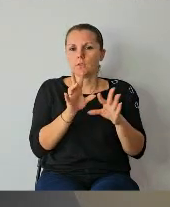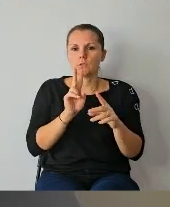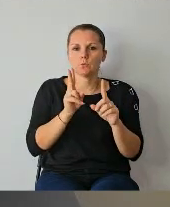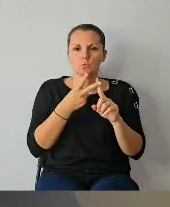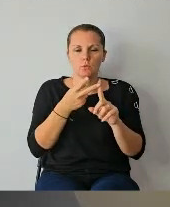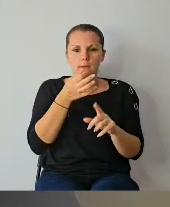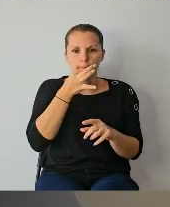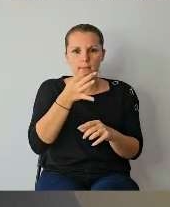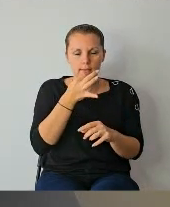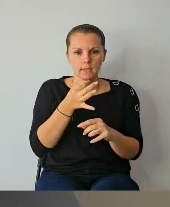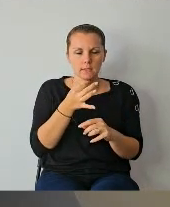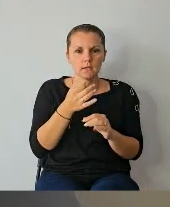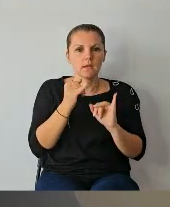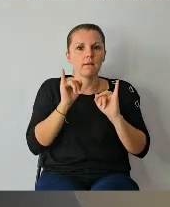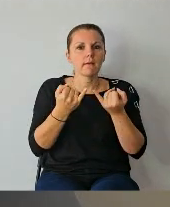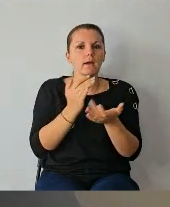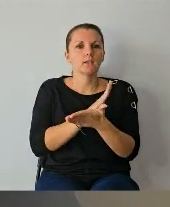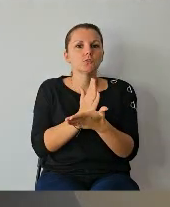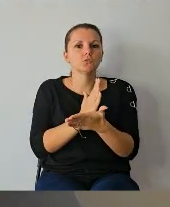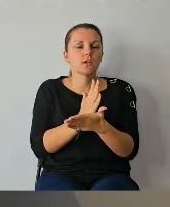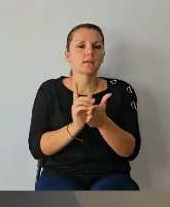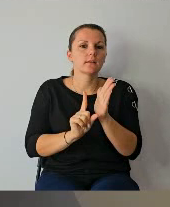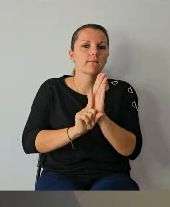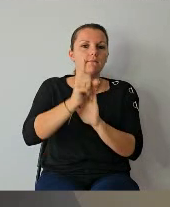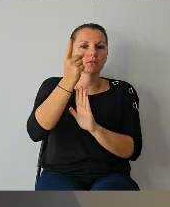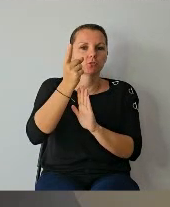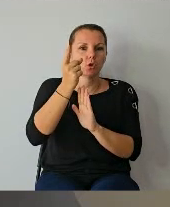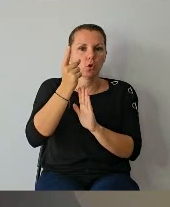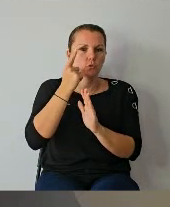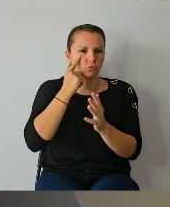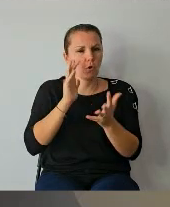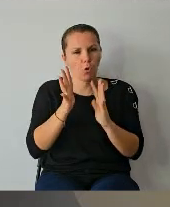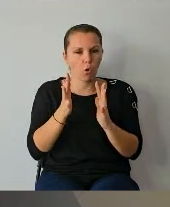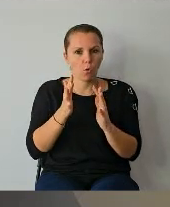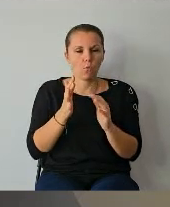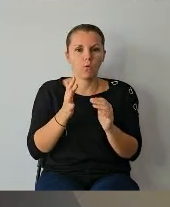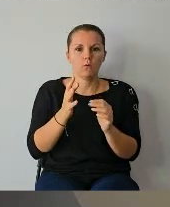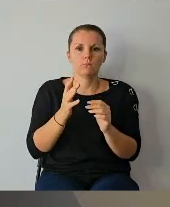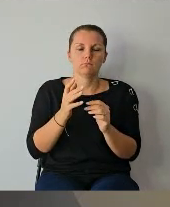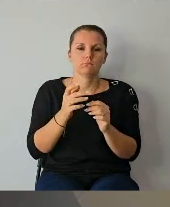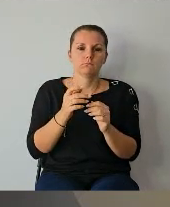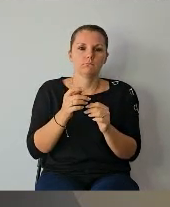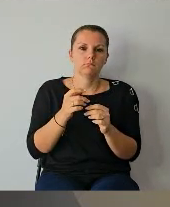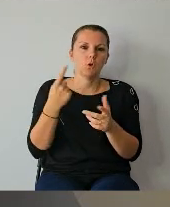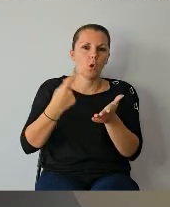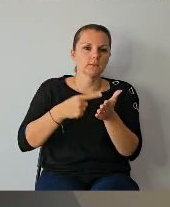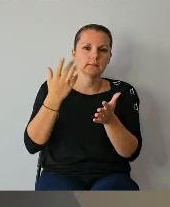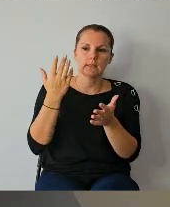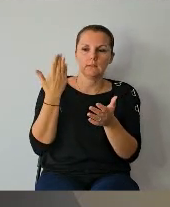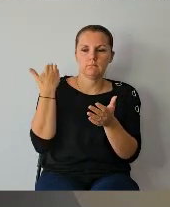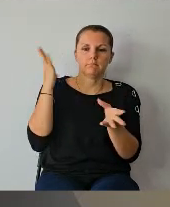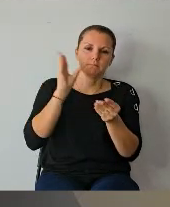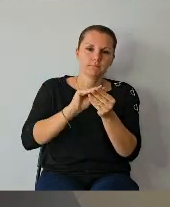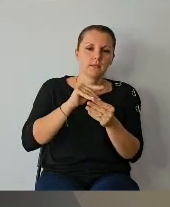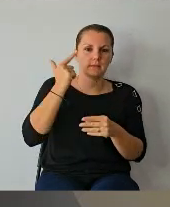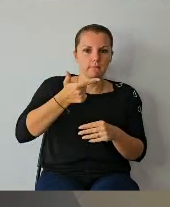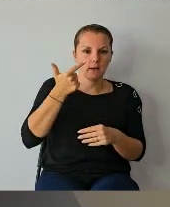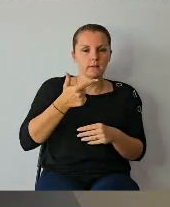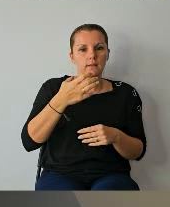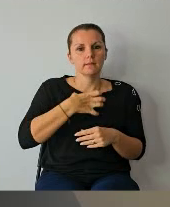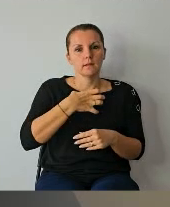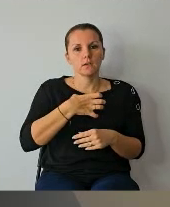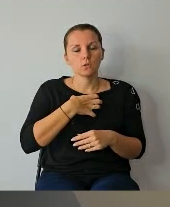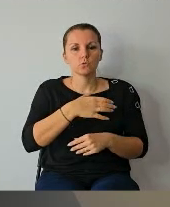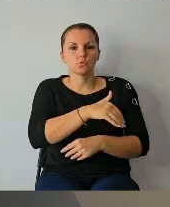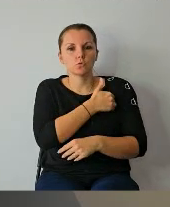w nawiązaniu do tego, w jakiej średniej wysokości orientacyjnie w ostatnich powiedzmy no dwóch latach dyrektorzy